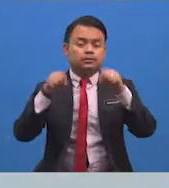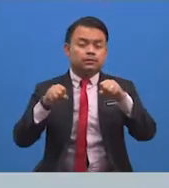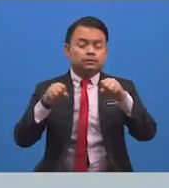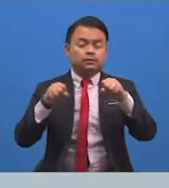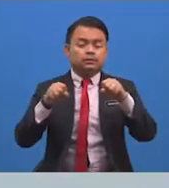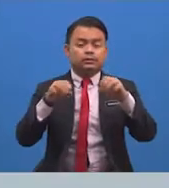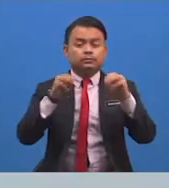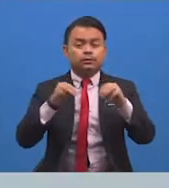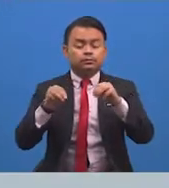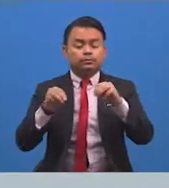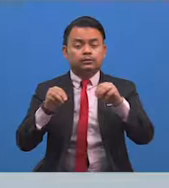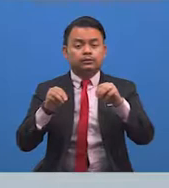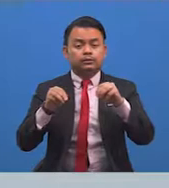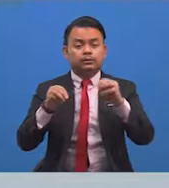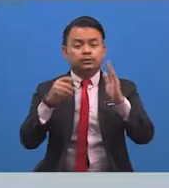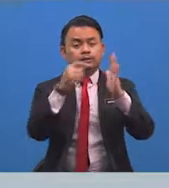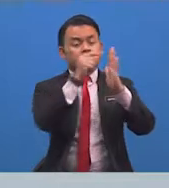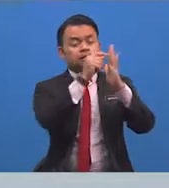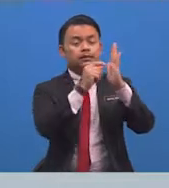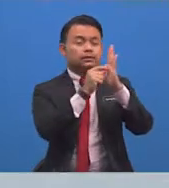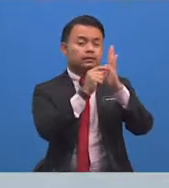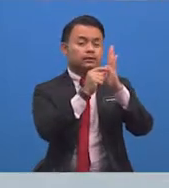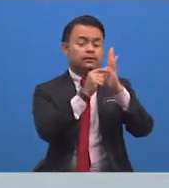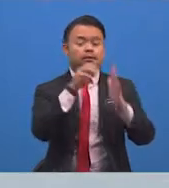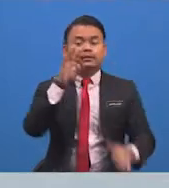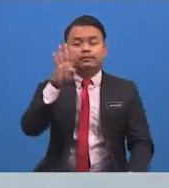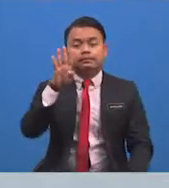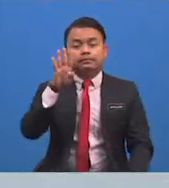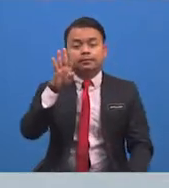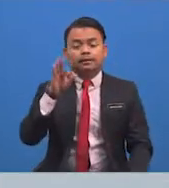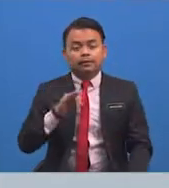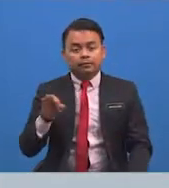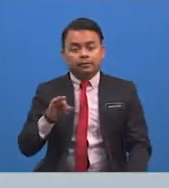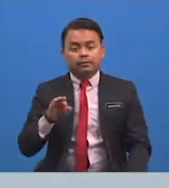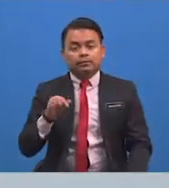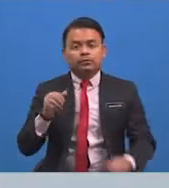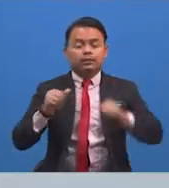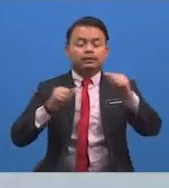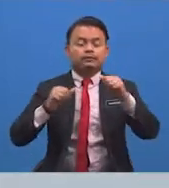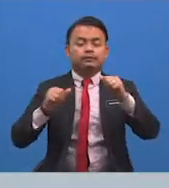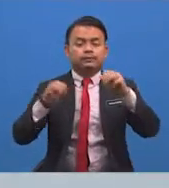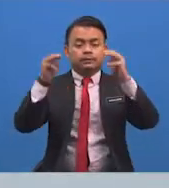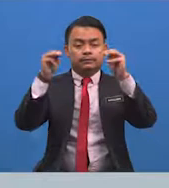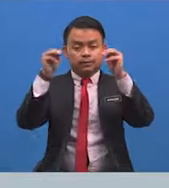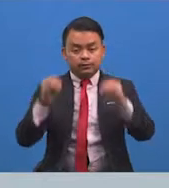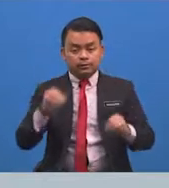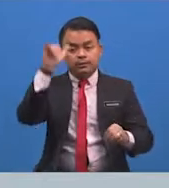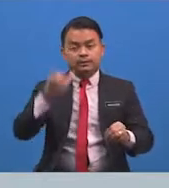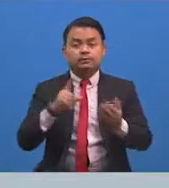senaraikan empat faktor aktiviti manusia yang dibincangkan sebentar tadi?